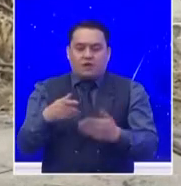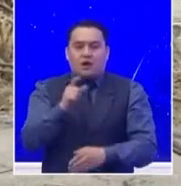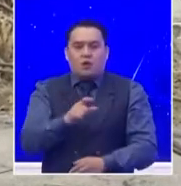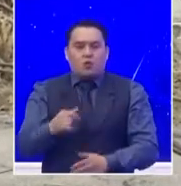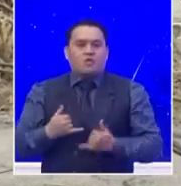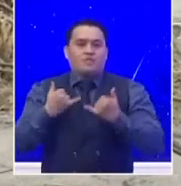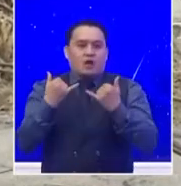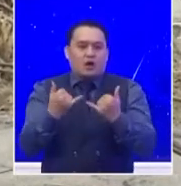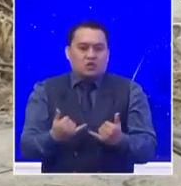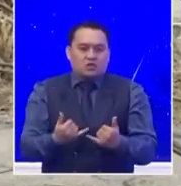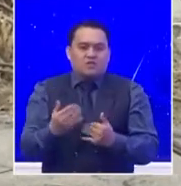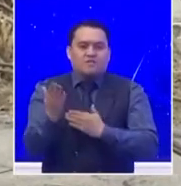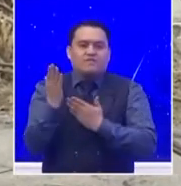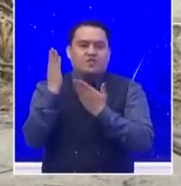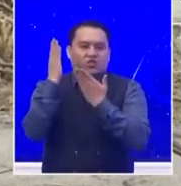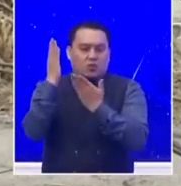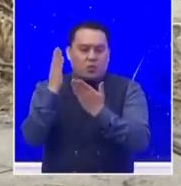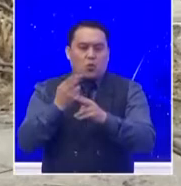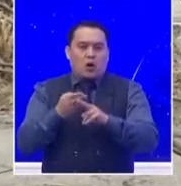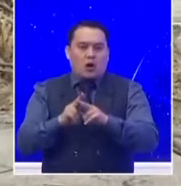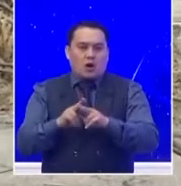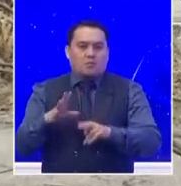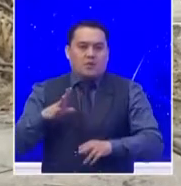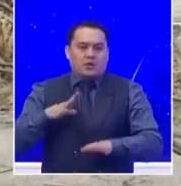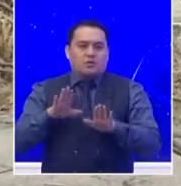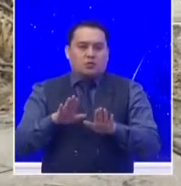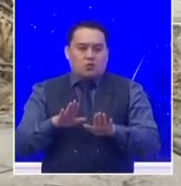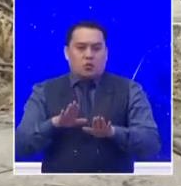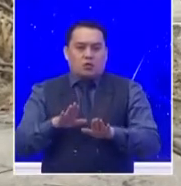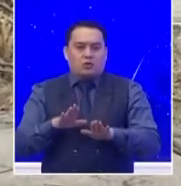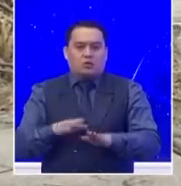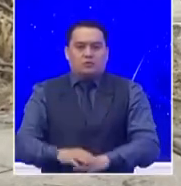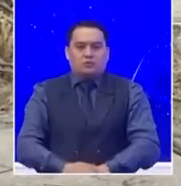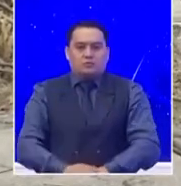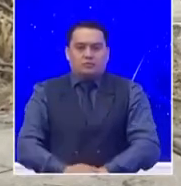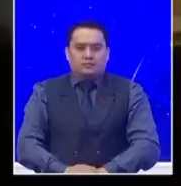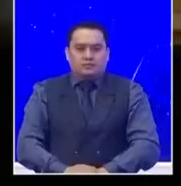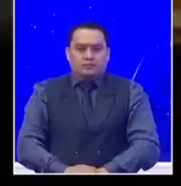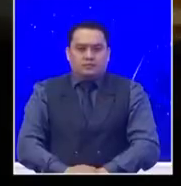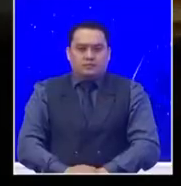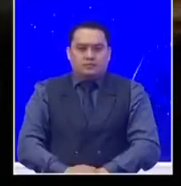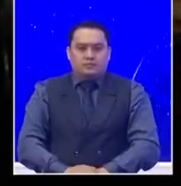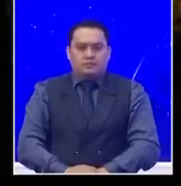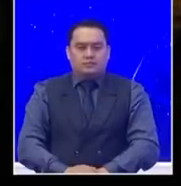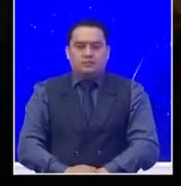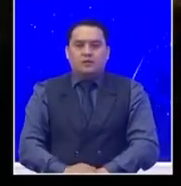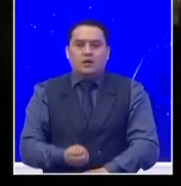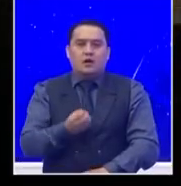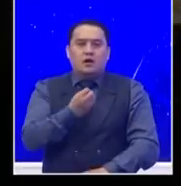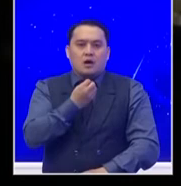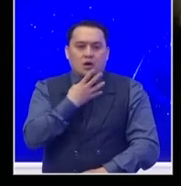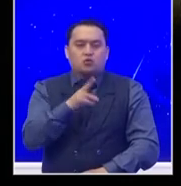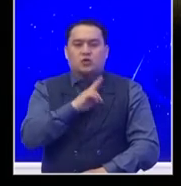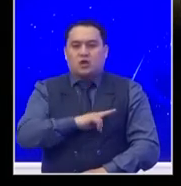уважение и покорность Всевышнему. Однако у Абая это были не слова Аристотеля, а Сократа. Хорошая адаптация